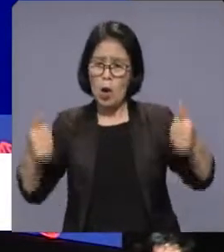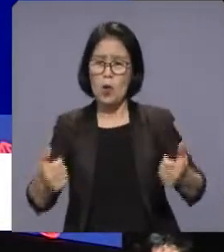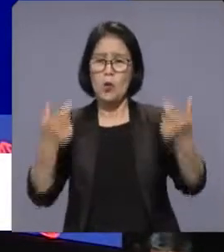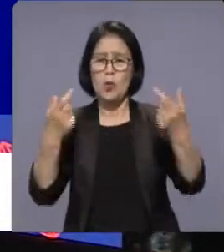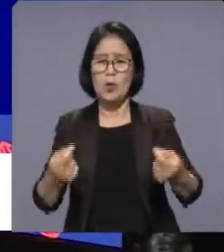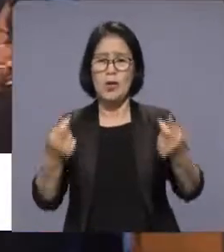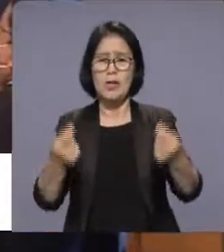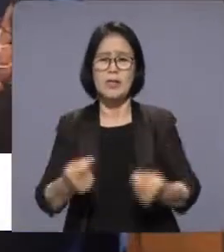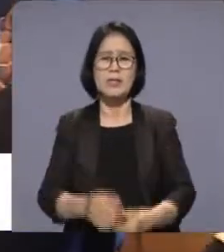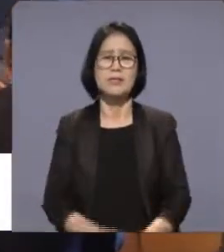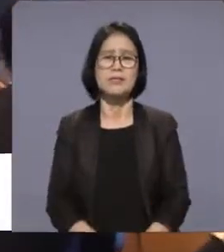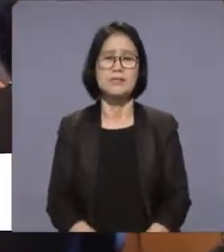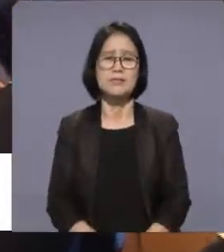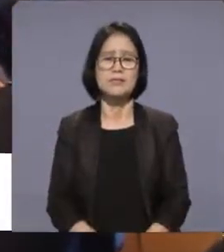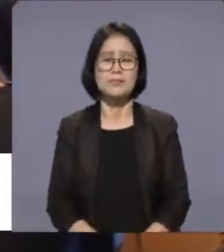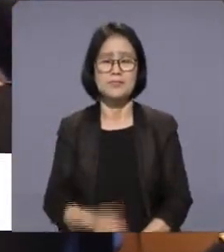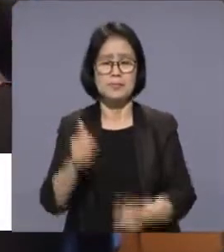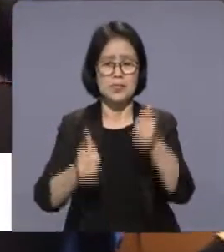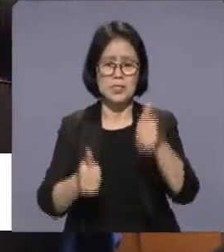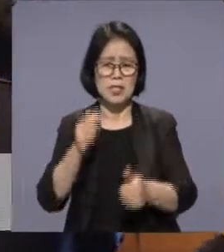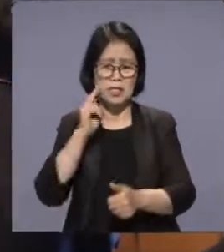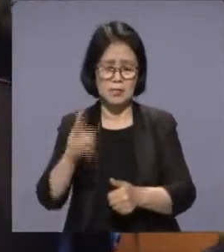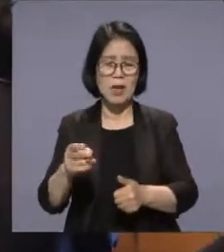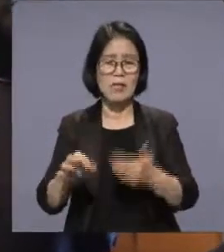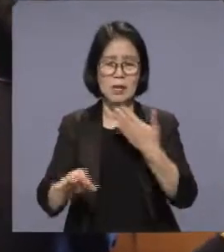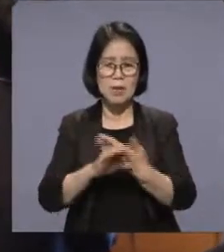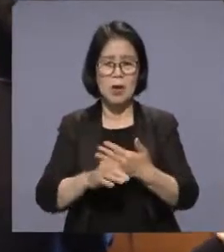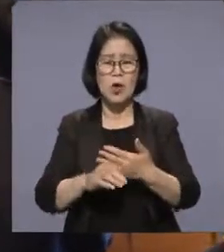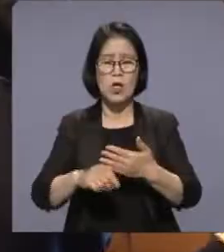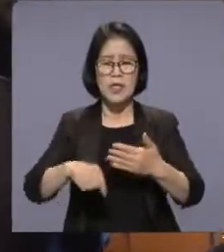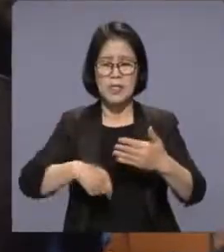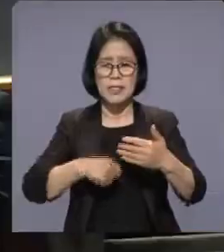지적됩니다. 정쟁이 심화될 경우 오히려